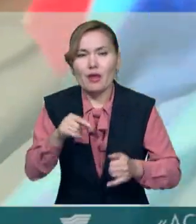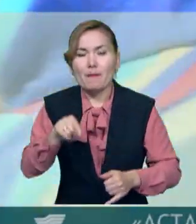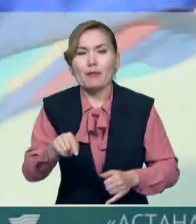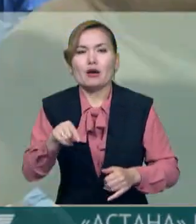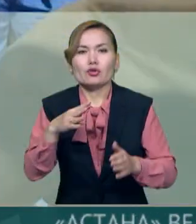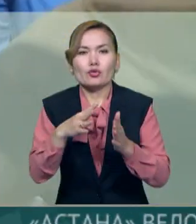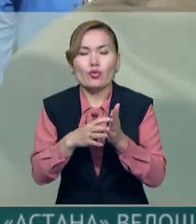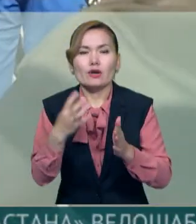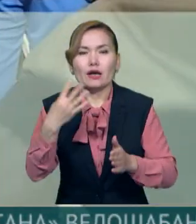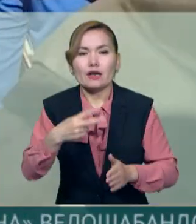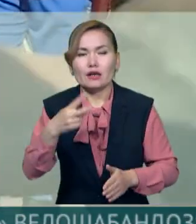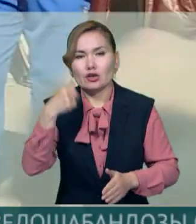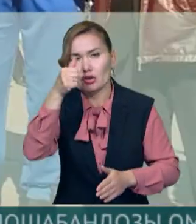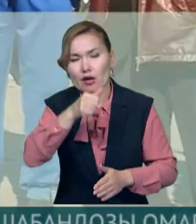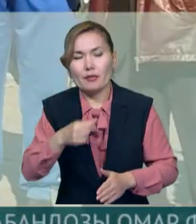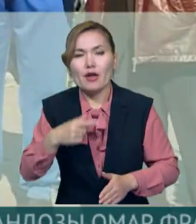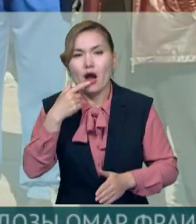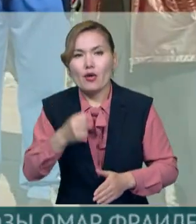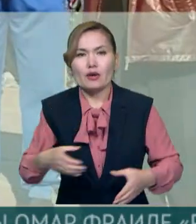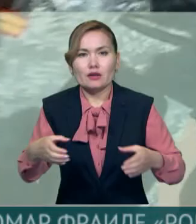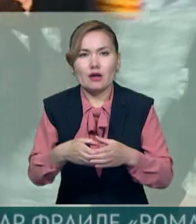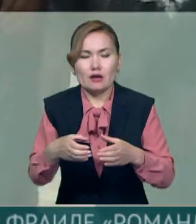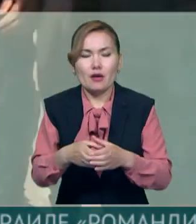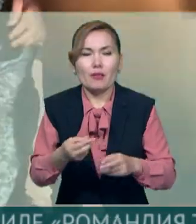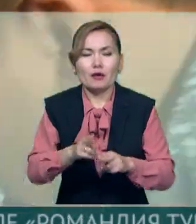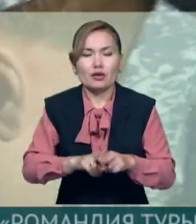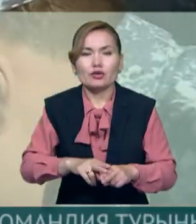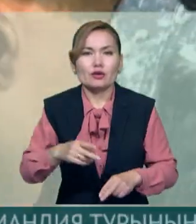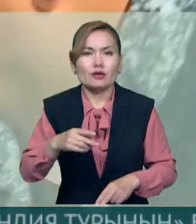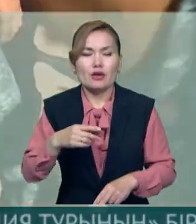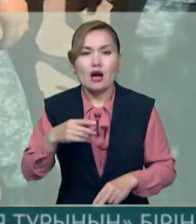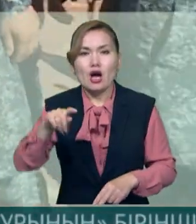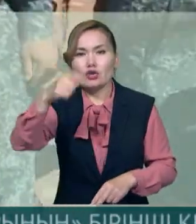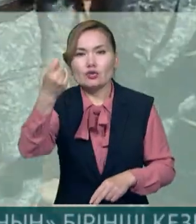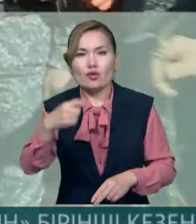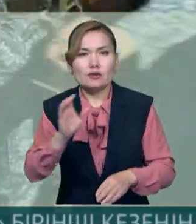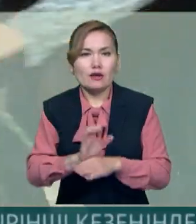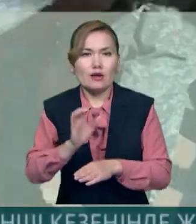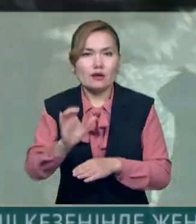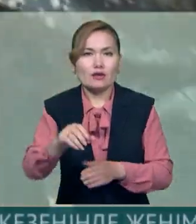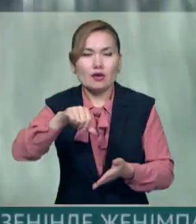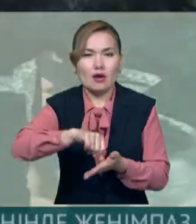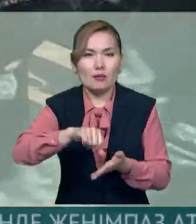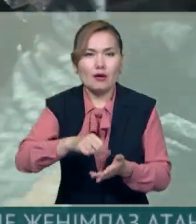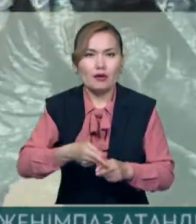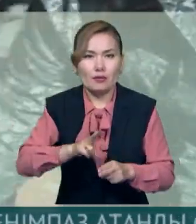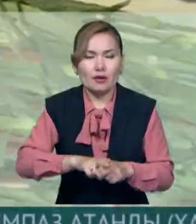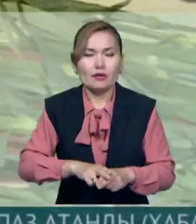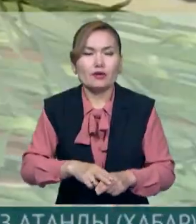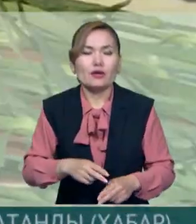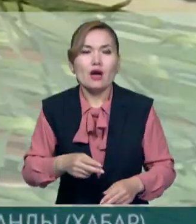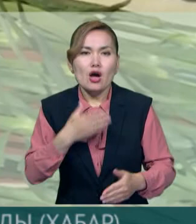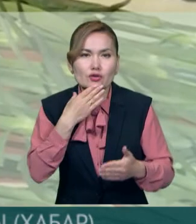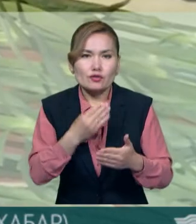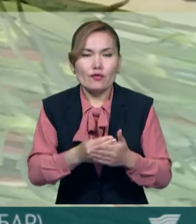жылы Қостанайда жасақталған бригада кейін 153-ші атқыштар дивизиясына айналып Берлинге дейін жетті.